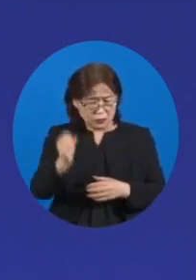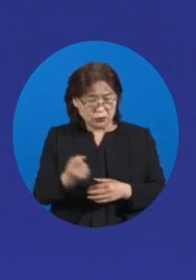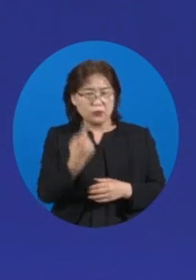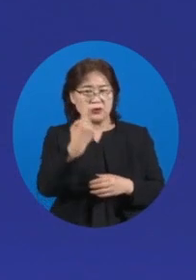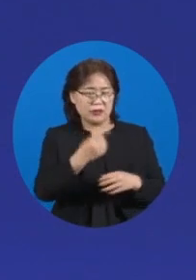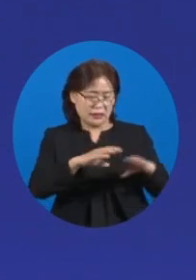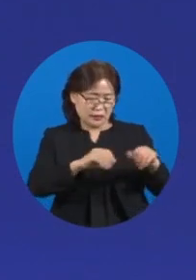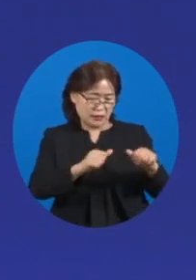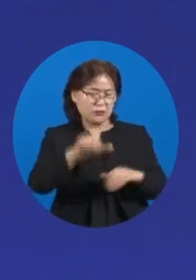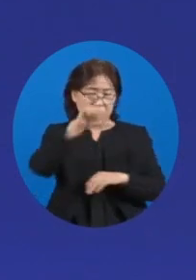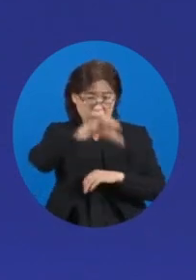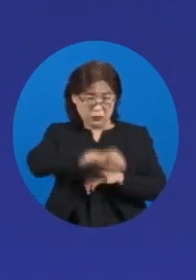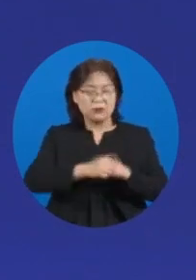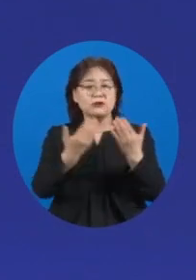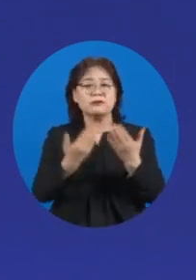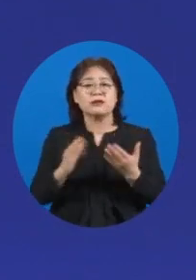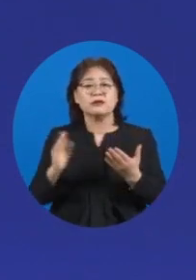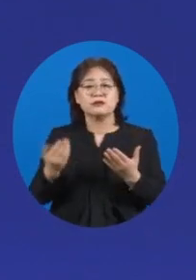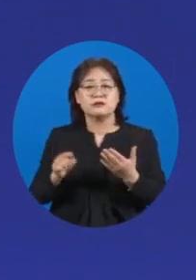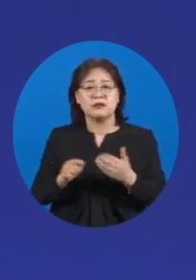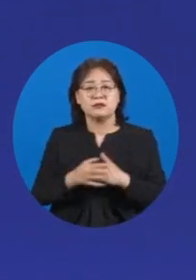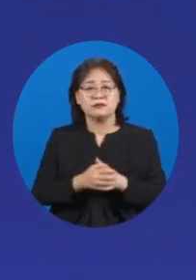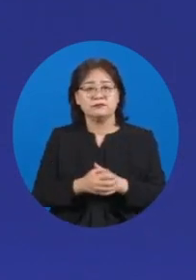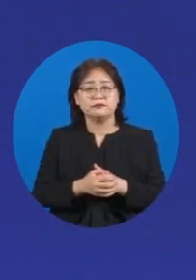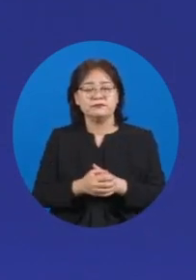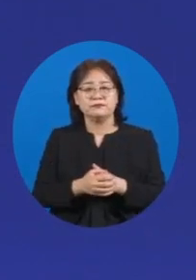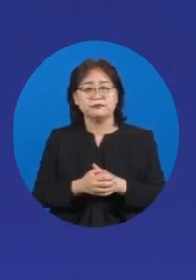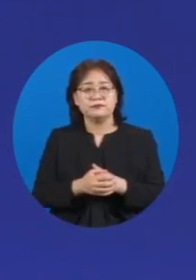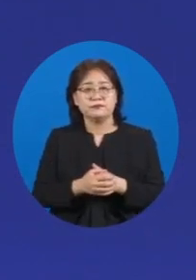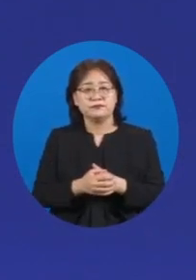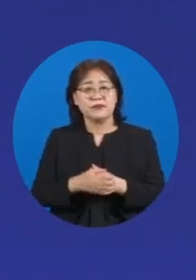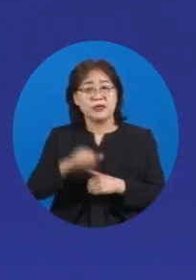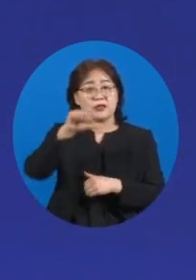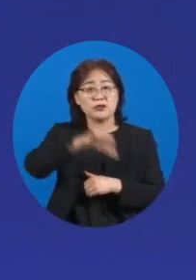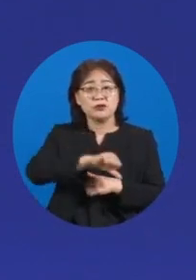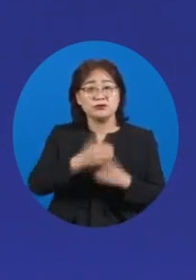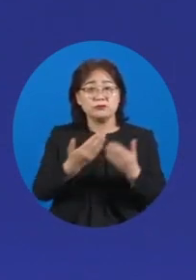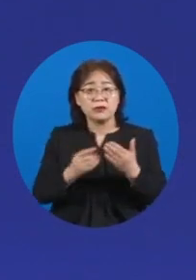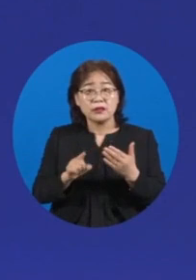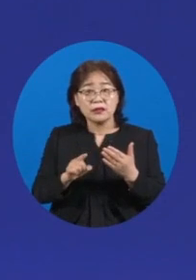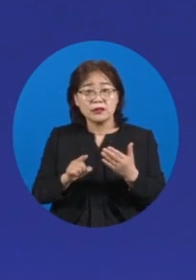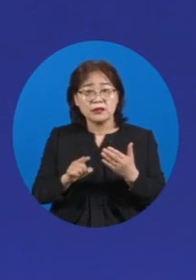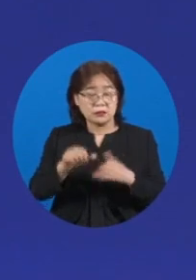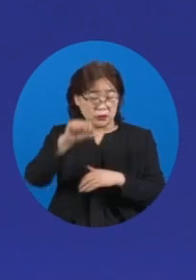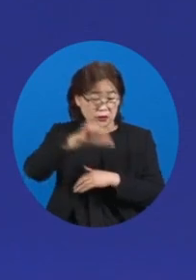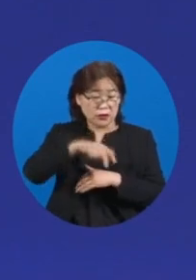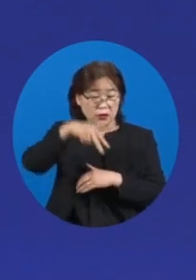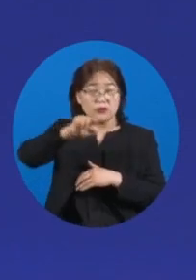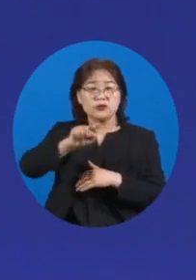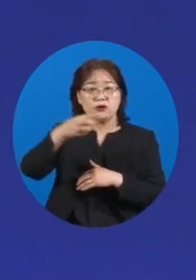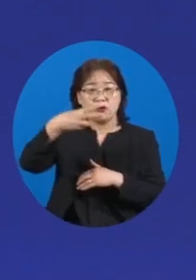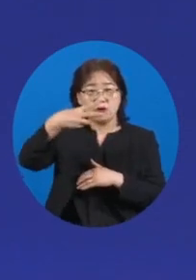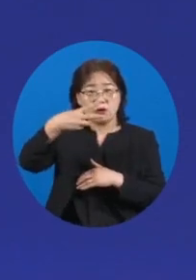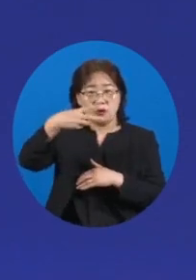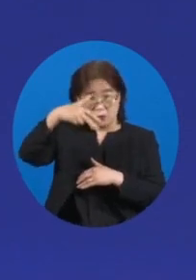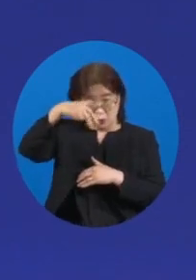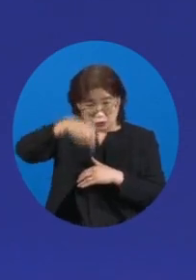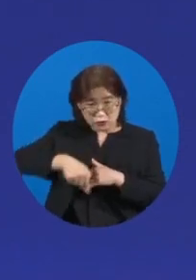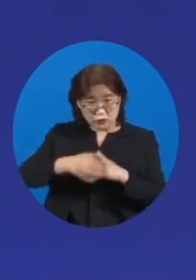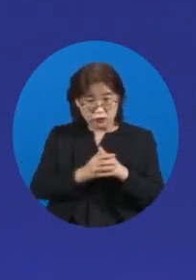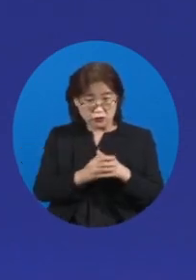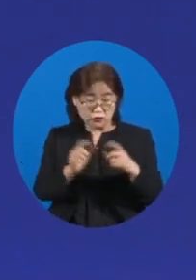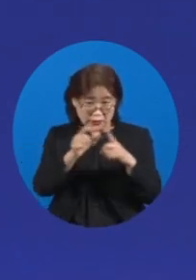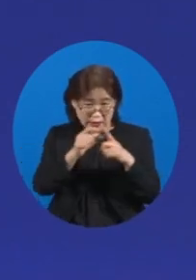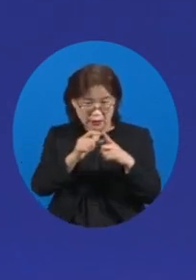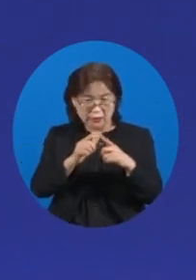것입니다 근데 여기 저주를 바꿔 할 때에 이 저주 라고 하는 휴 부리다 나가요 알아